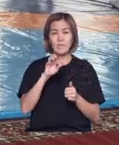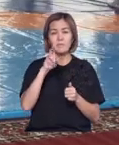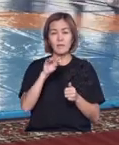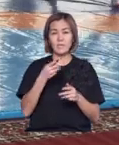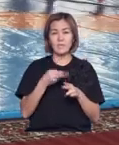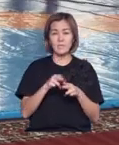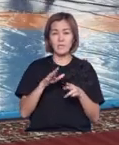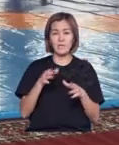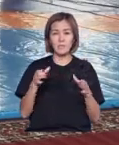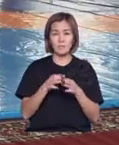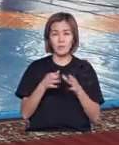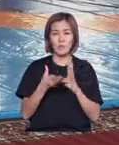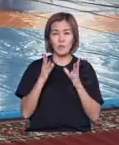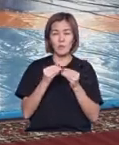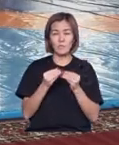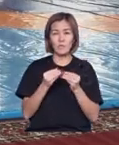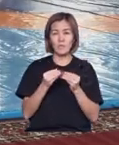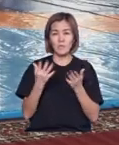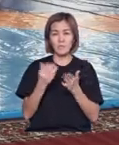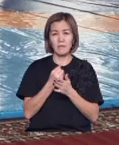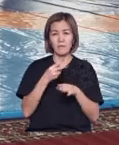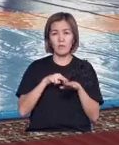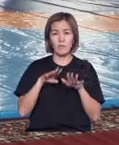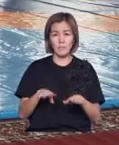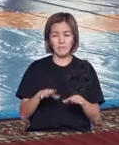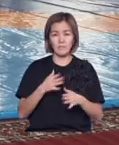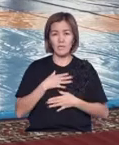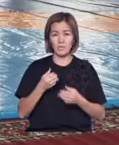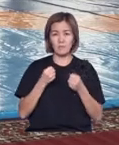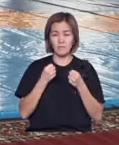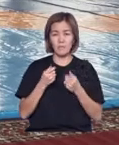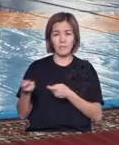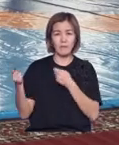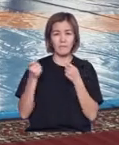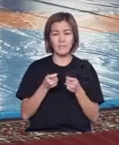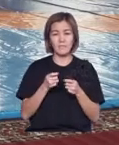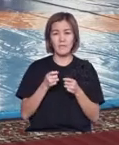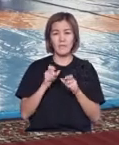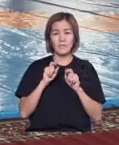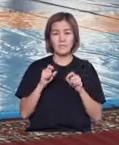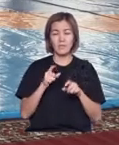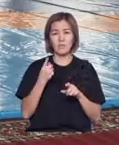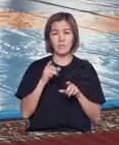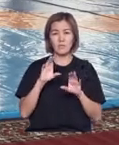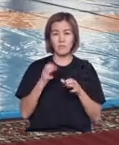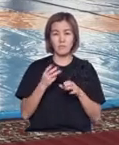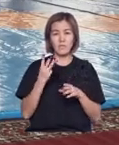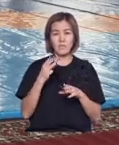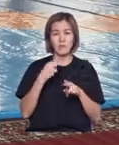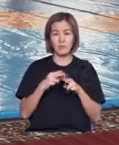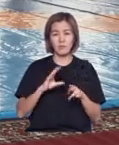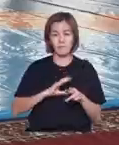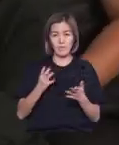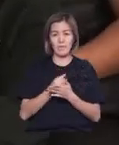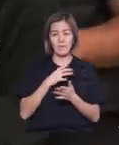где сборная Казахстана в общем зачете удостоилась второго места. Наши ребята привезли оттуда одну золотую, одну серебряную и три бронзовые